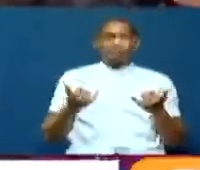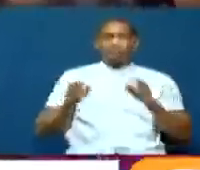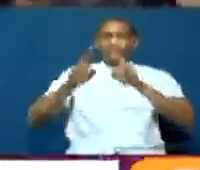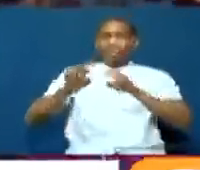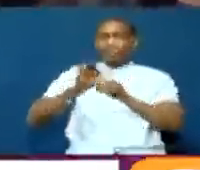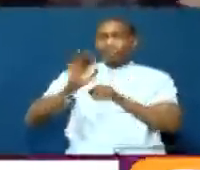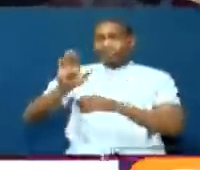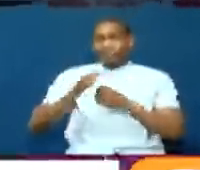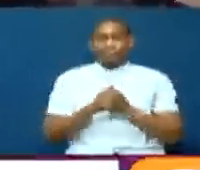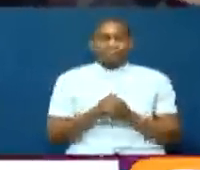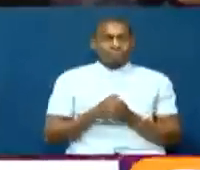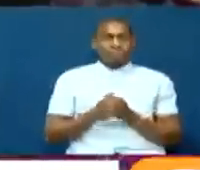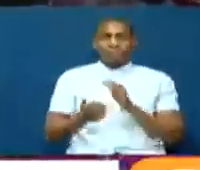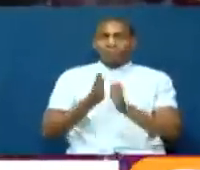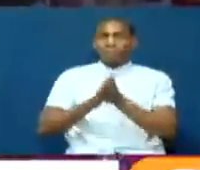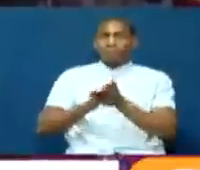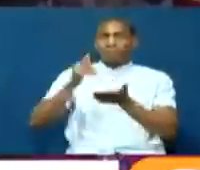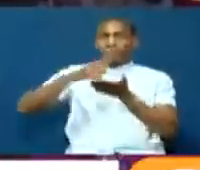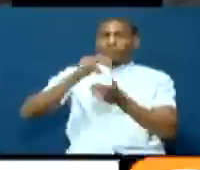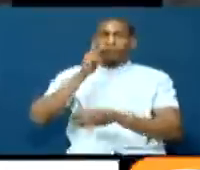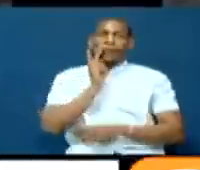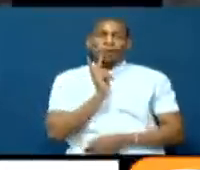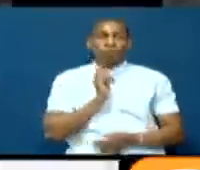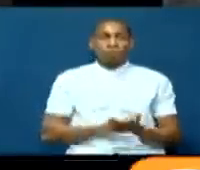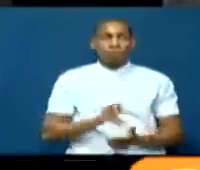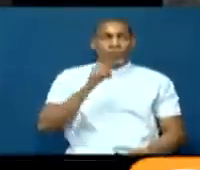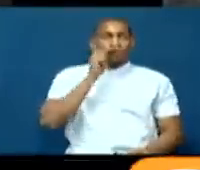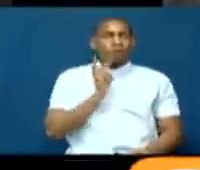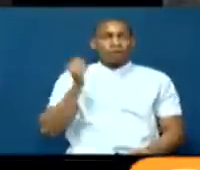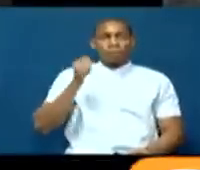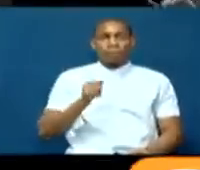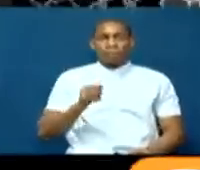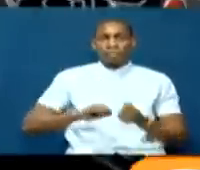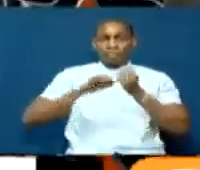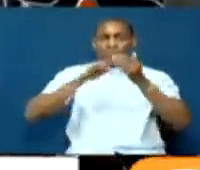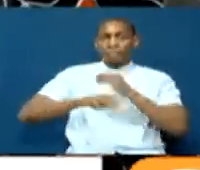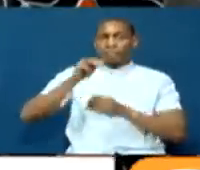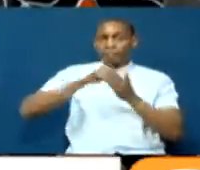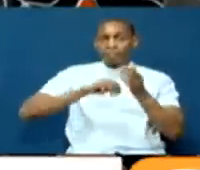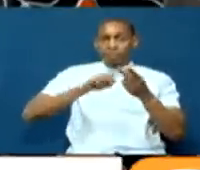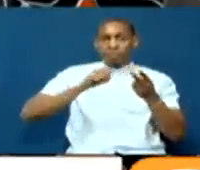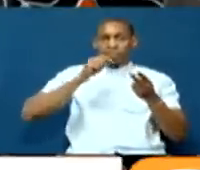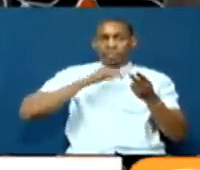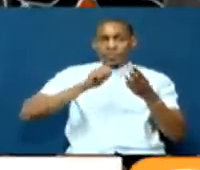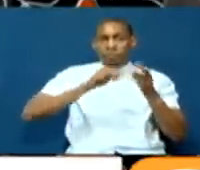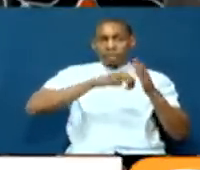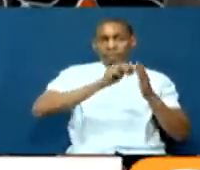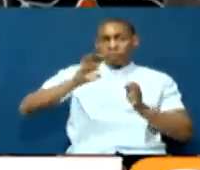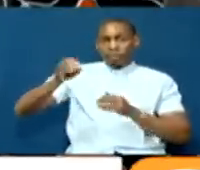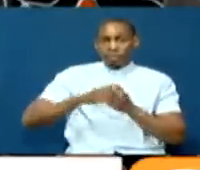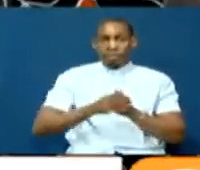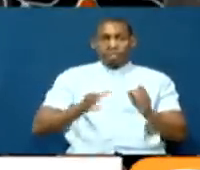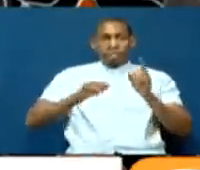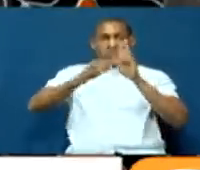kura zako bila kutumia Kalonzo. Musyoka's political home turf, Machakos, Kitui and Makueni counties